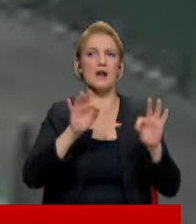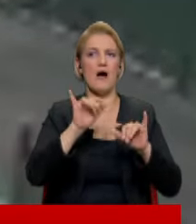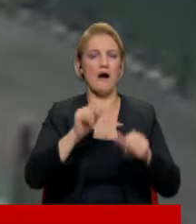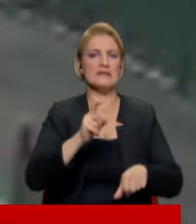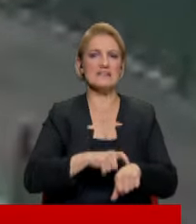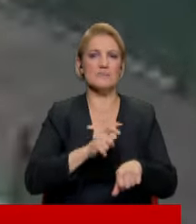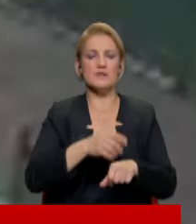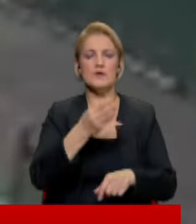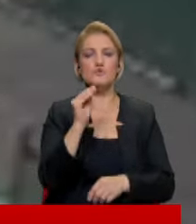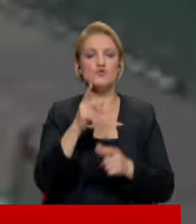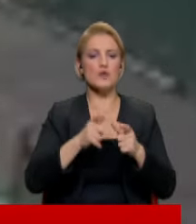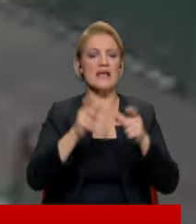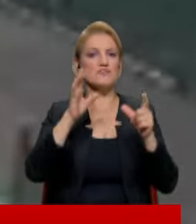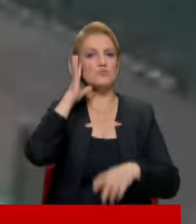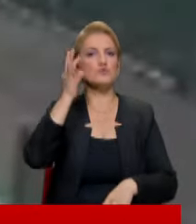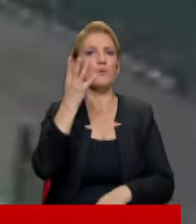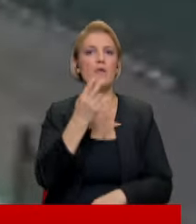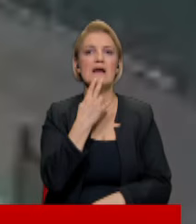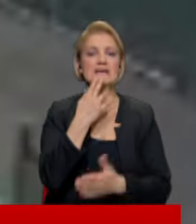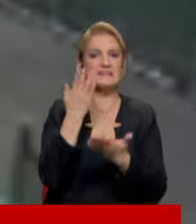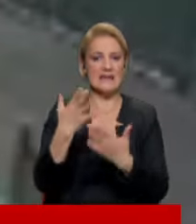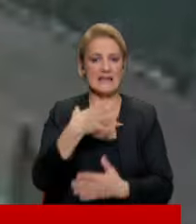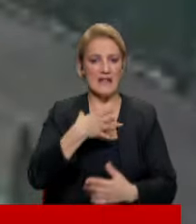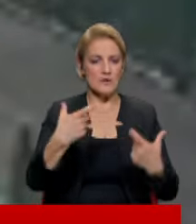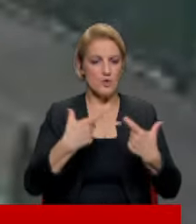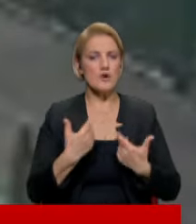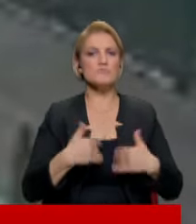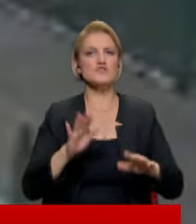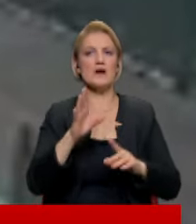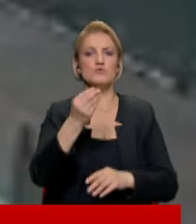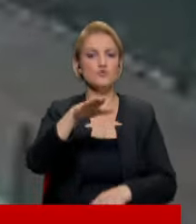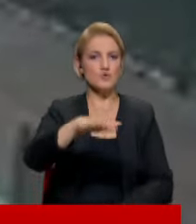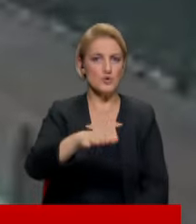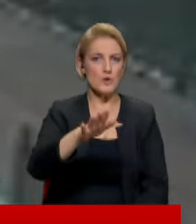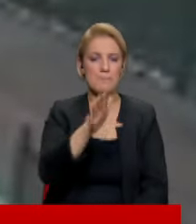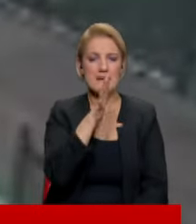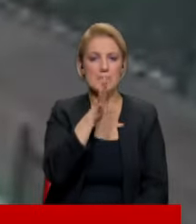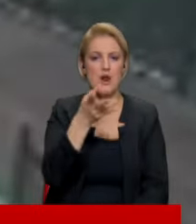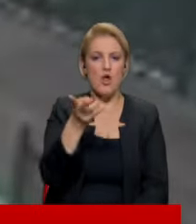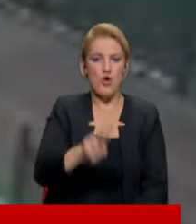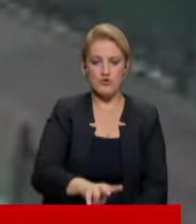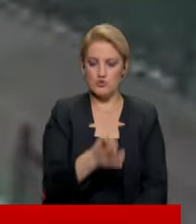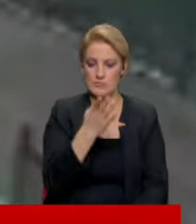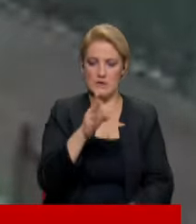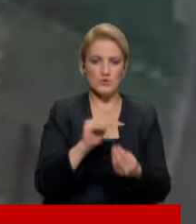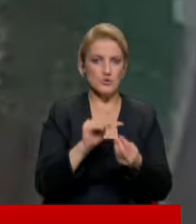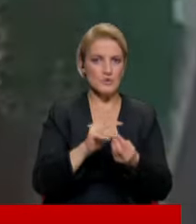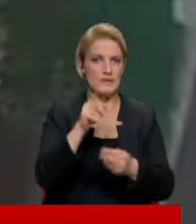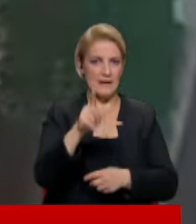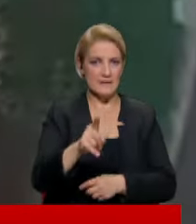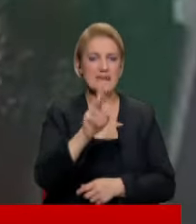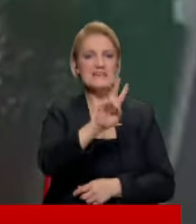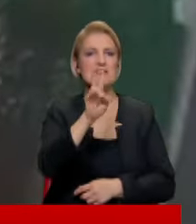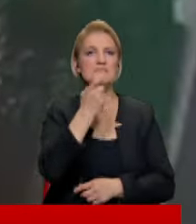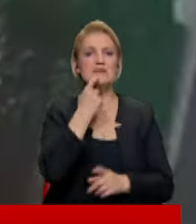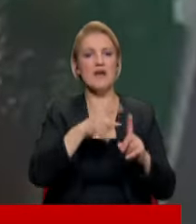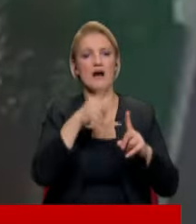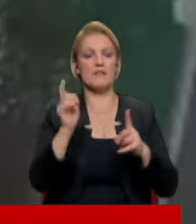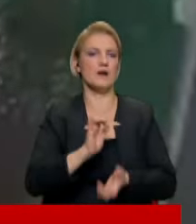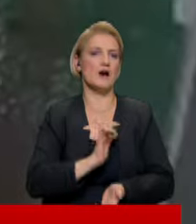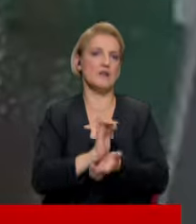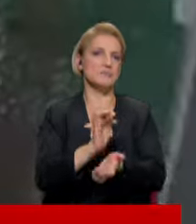zamanda çocuk gelişimi uzmanı da olan kadının kendini savunamayacak durumdaki çocuğu Ken öldürmeye teşebbüs etmek suçundan 20 yıla kadar